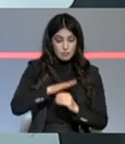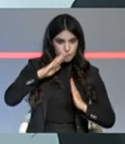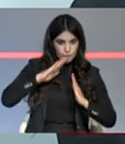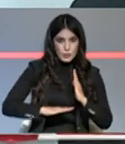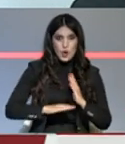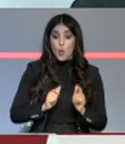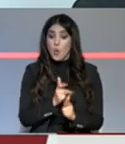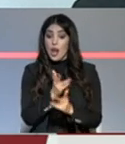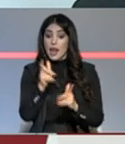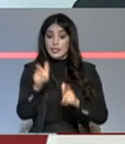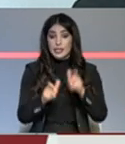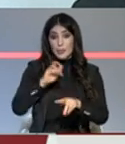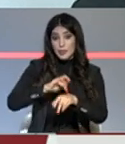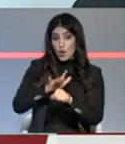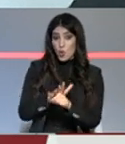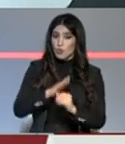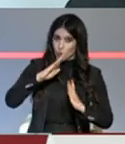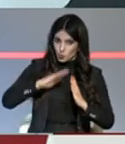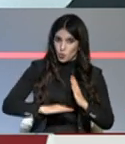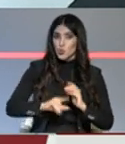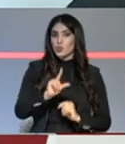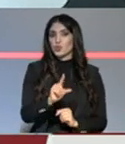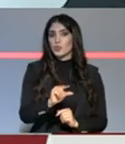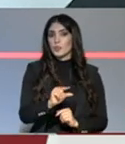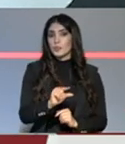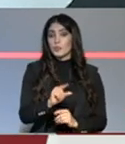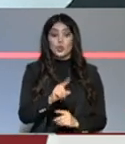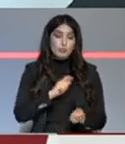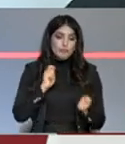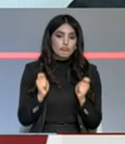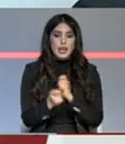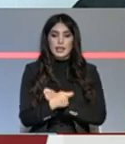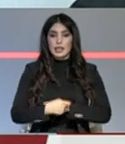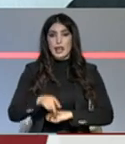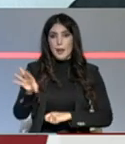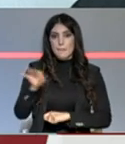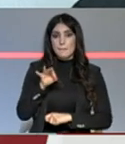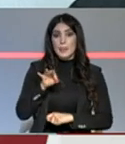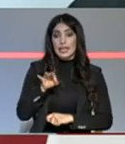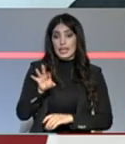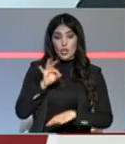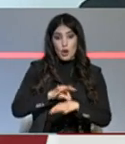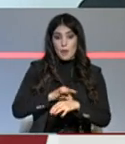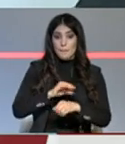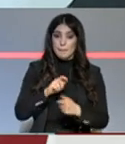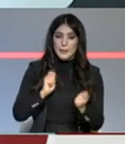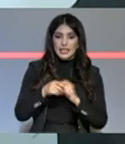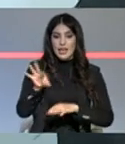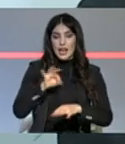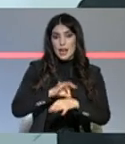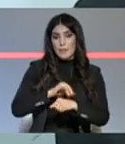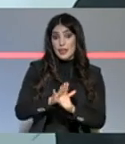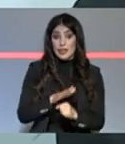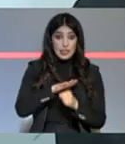والعدد نقص برشا وتقلبت الآية. تولينا ناخذ الكوفيد معناها الأمراض العادية الأخرين، ما عادش عندنا